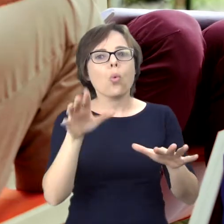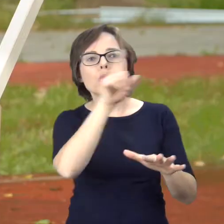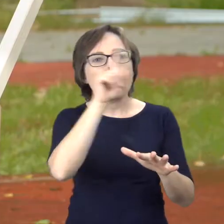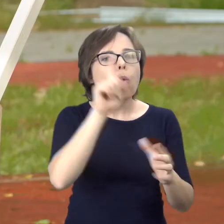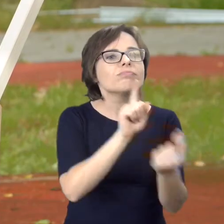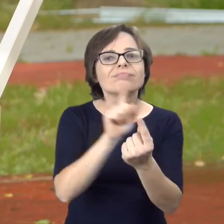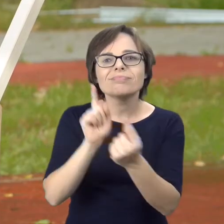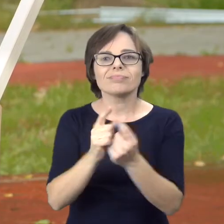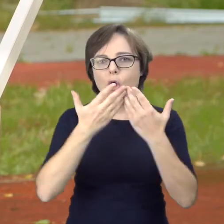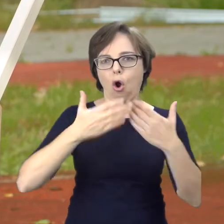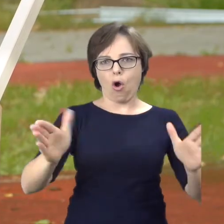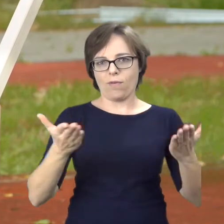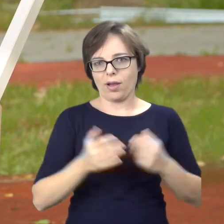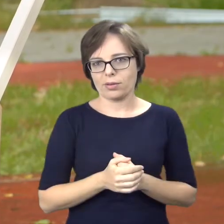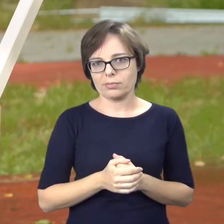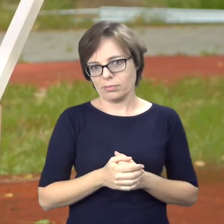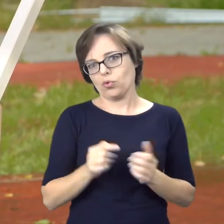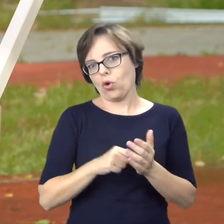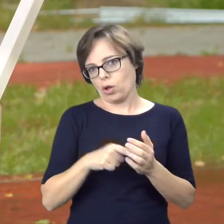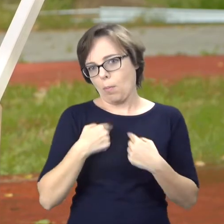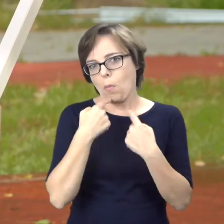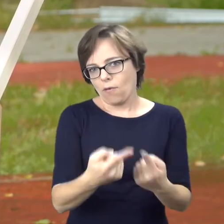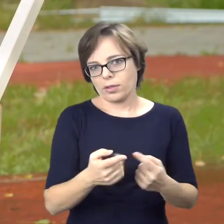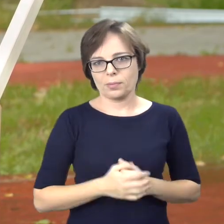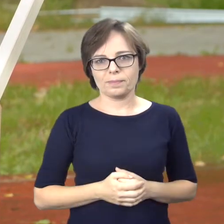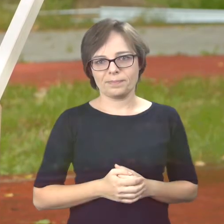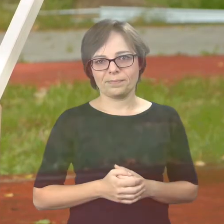drzwi. Taki message bym wysłał, takie przesłanie do małego Wojciecha.